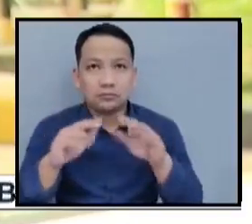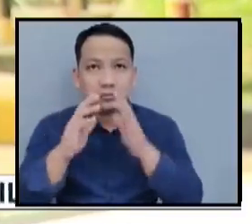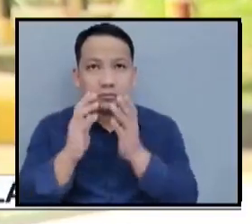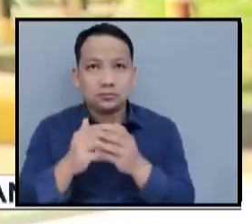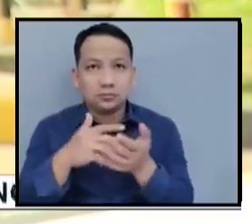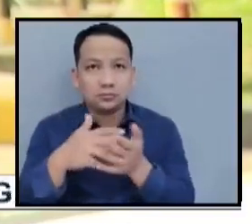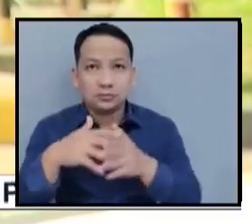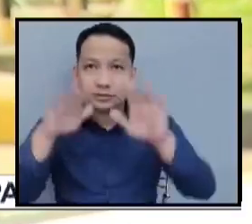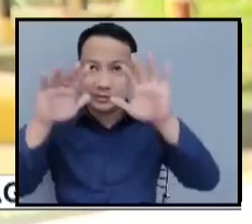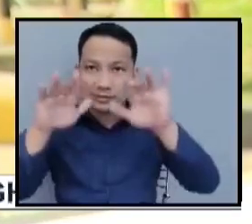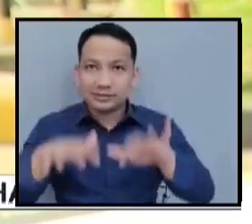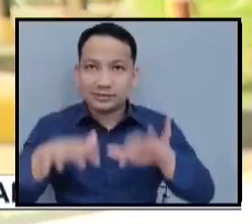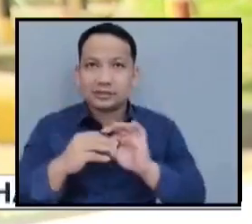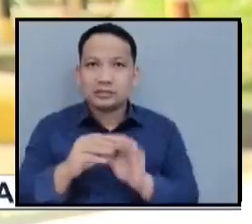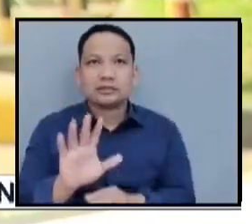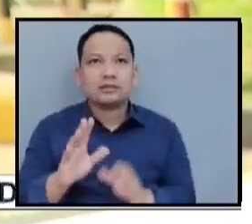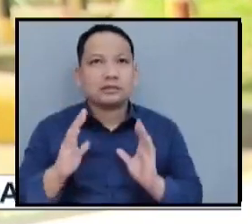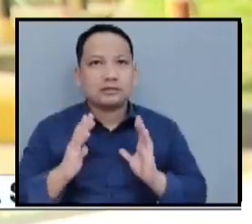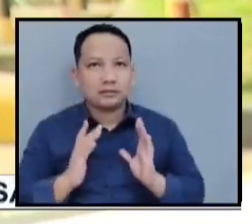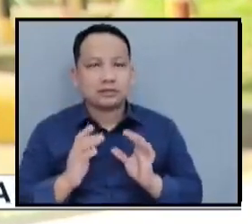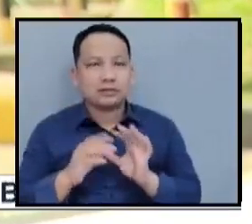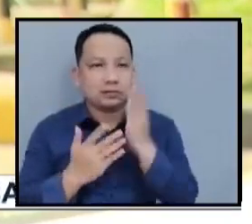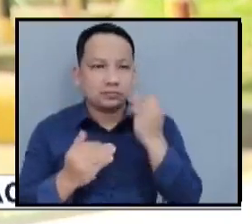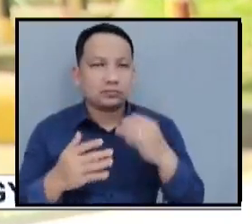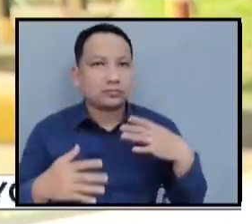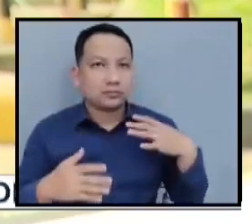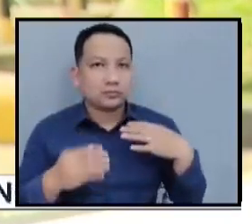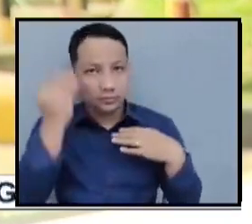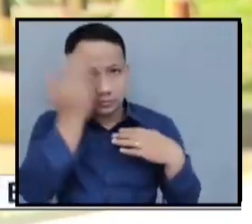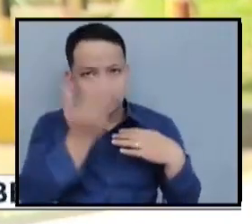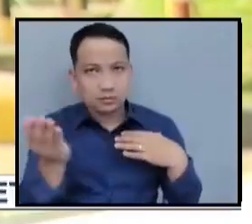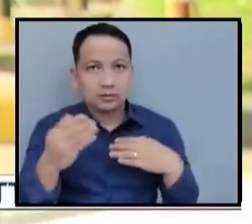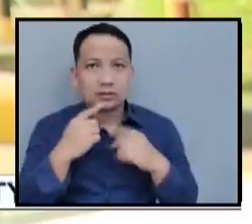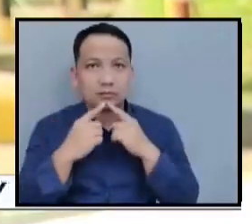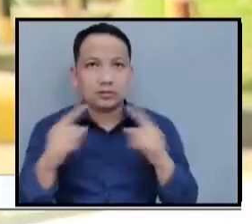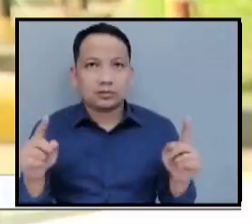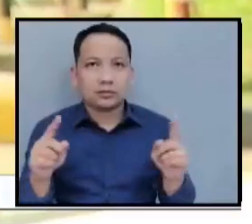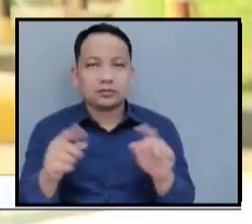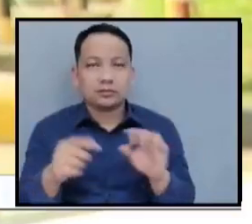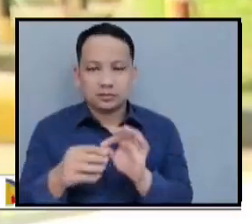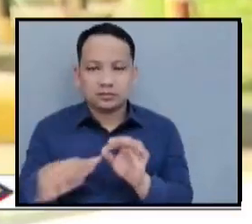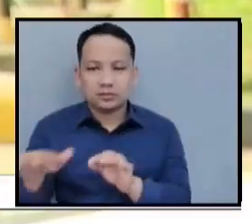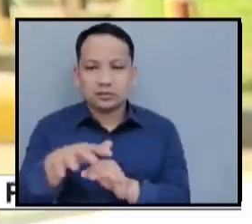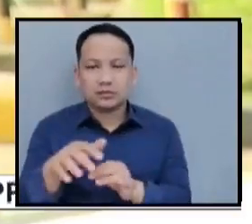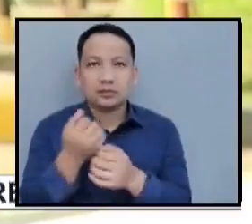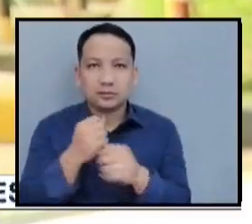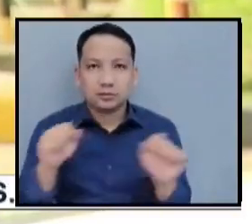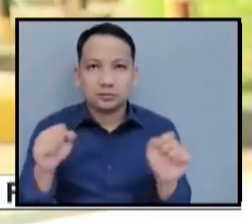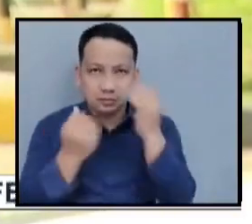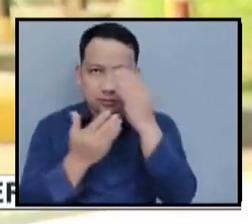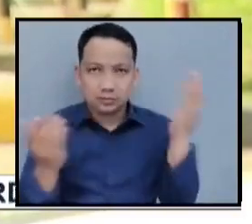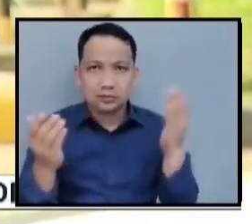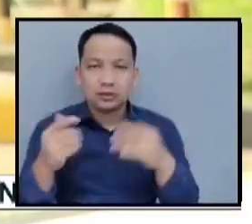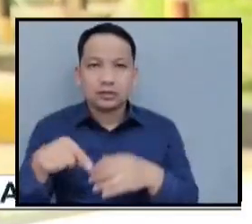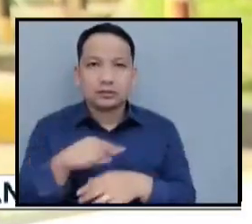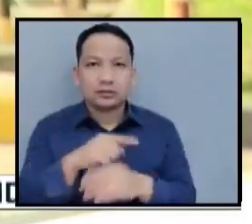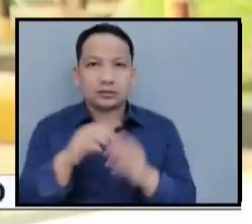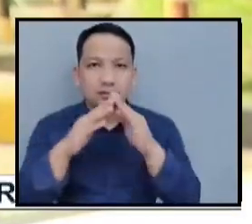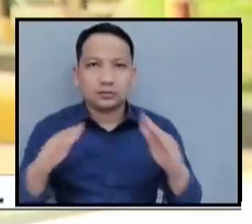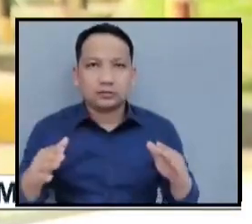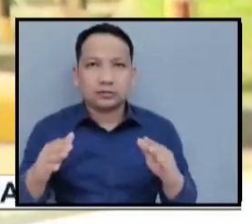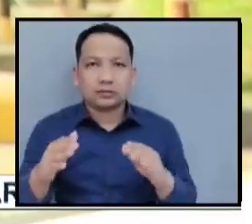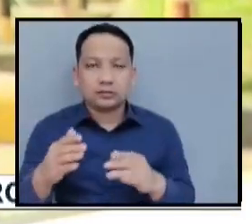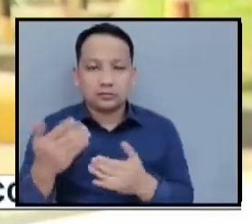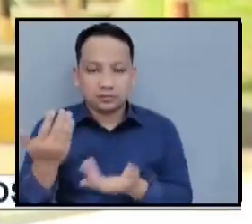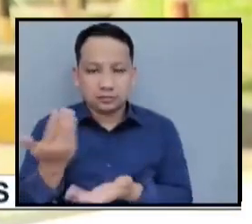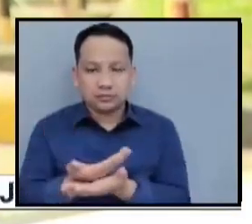munang pakampante. Sa halip ay hintayin ang abiso o deklarasyon ng otoridad na ligtas na lumabas ng bahay at sa mga lansangan. At yan muna ang